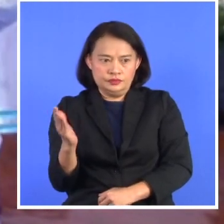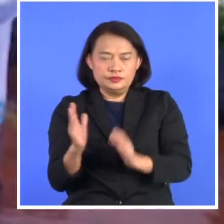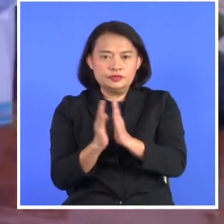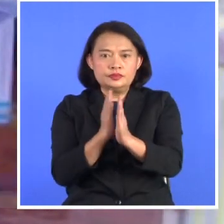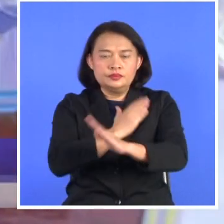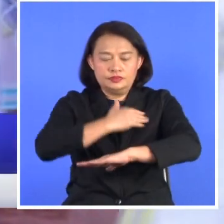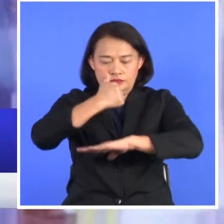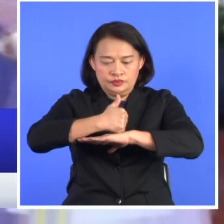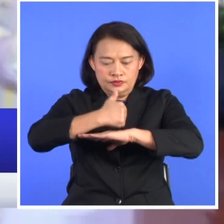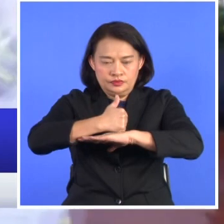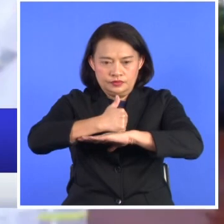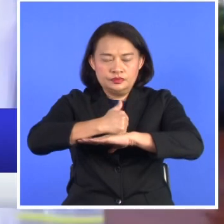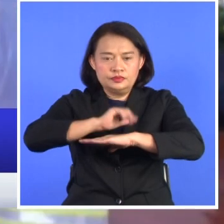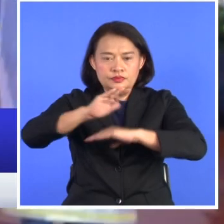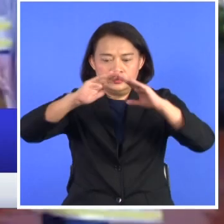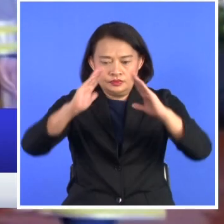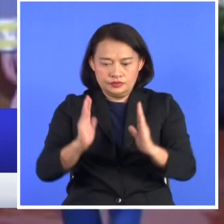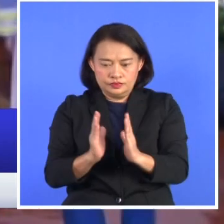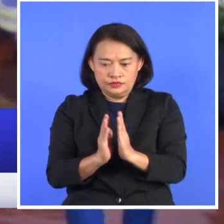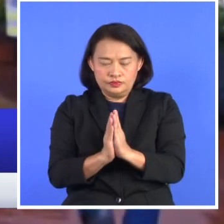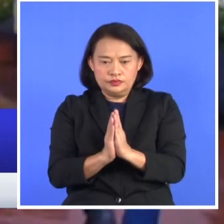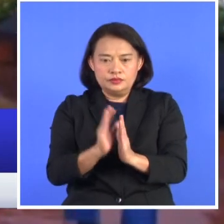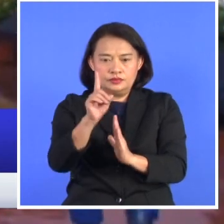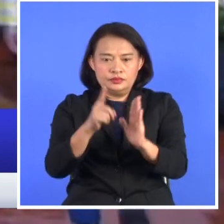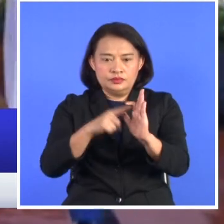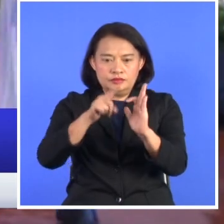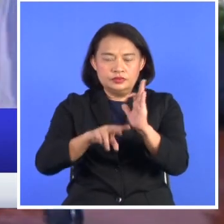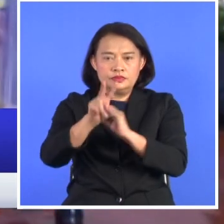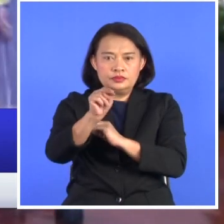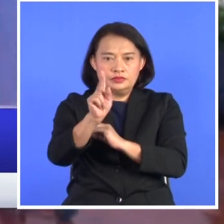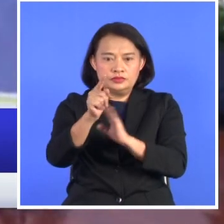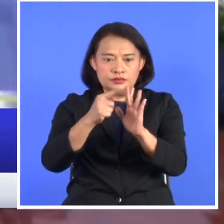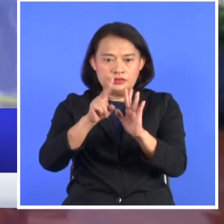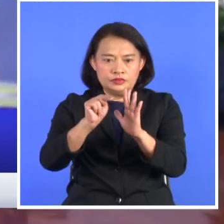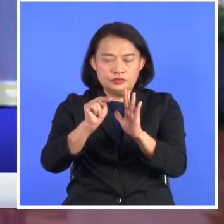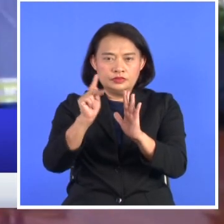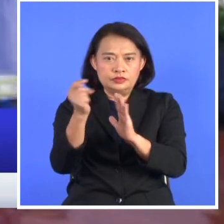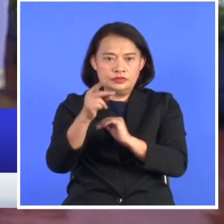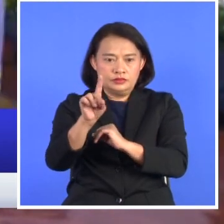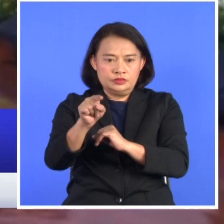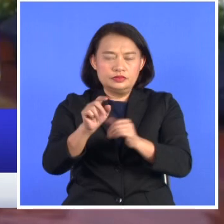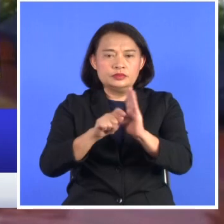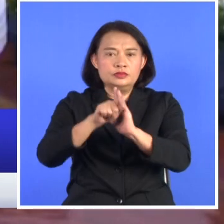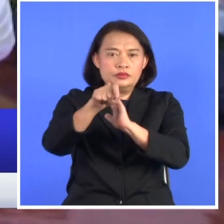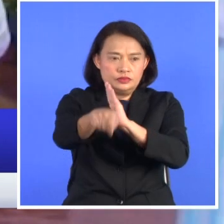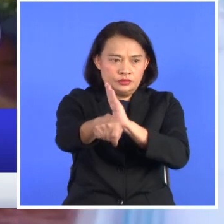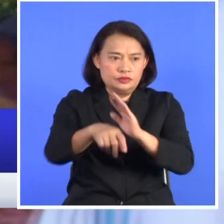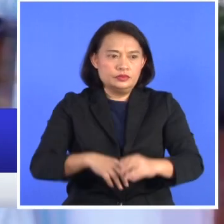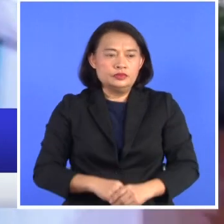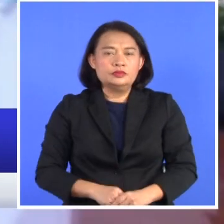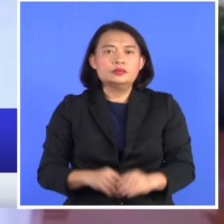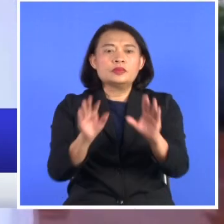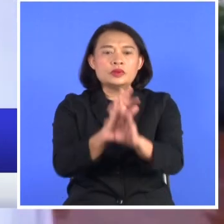เจ้าอาวาสวัดด่านในเจ้าคณะอำเภอด่านขุนทดและรองเจ้าคณะจังหวัดนครราชสีมาท่านเป็นผู้ที่ให้ความ